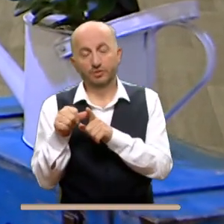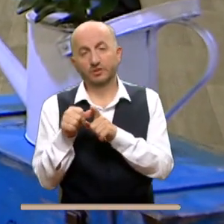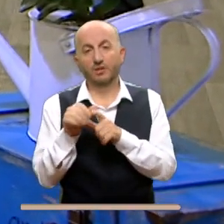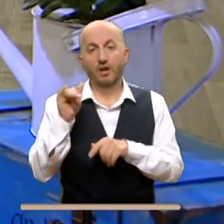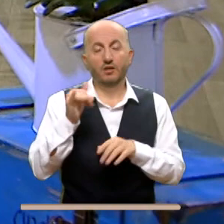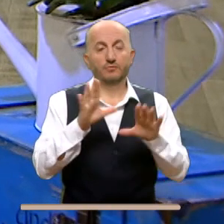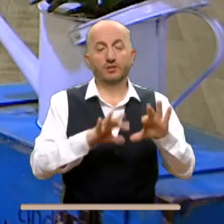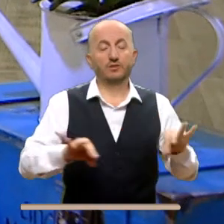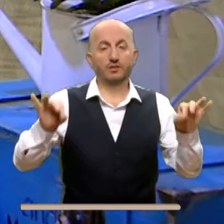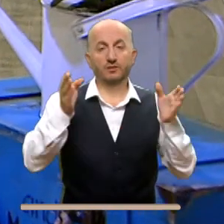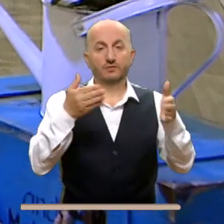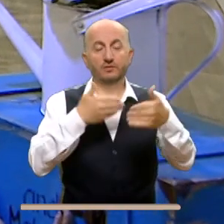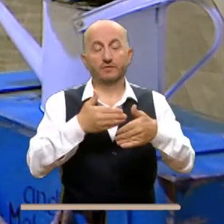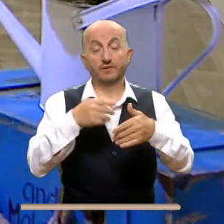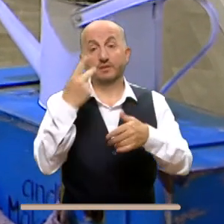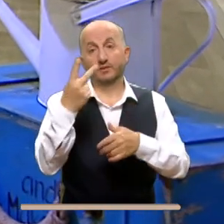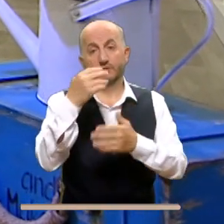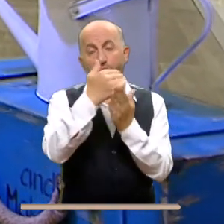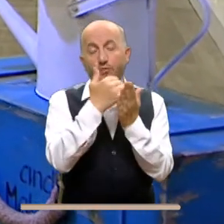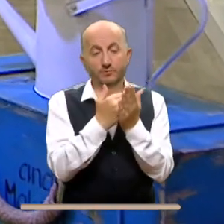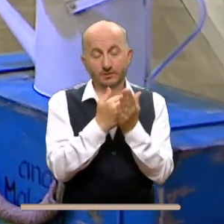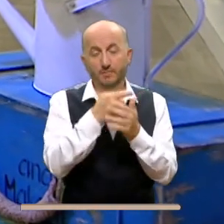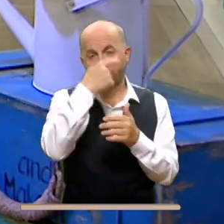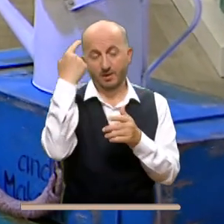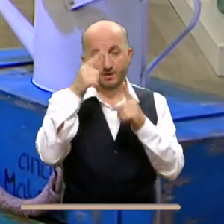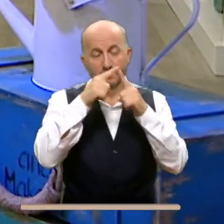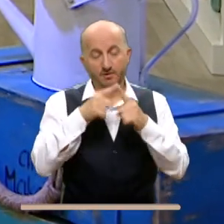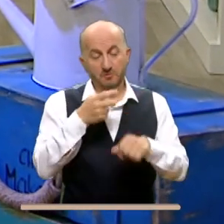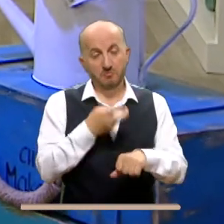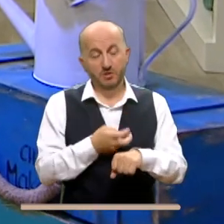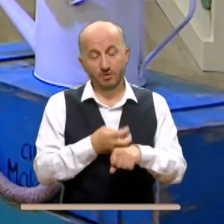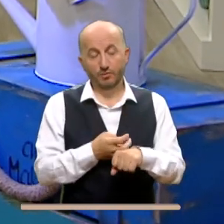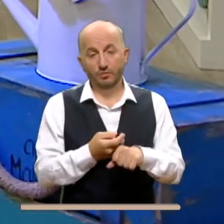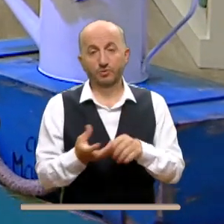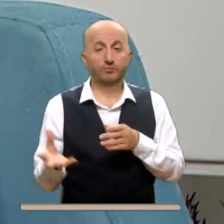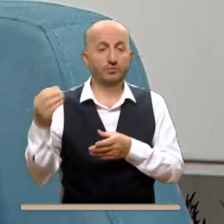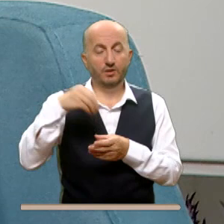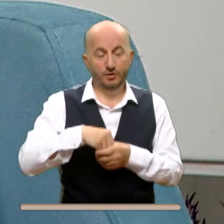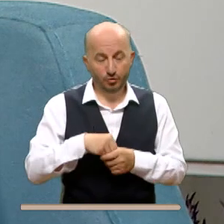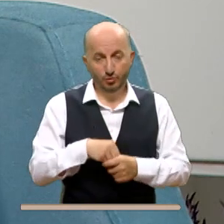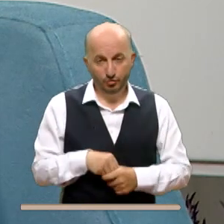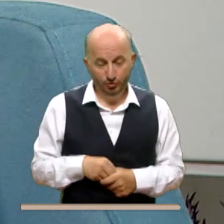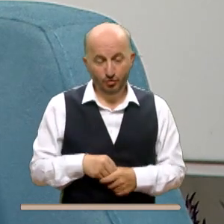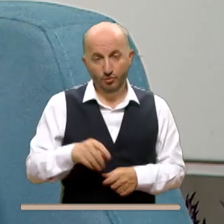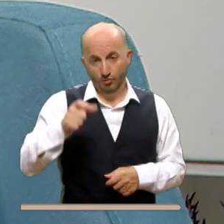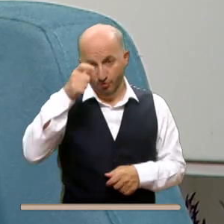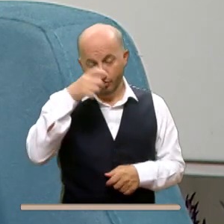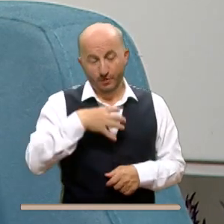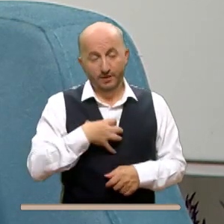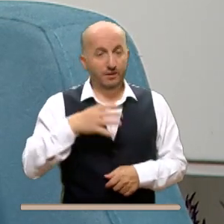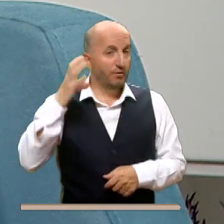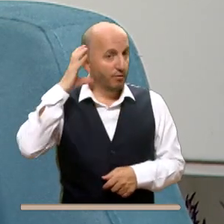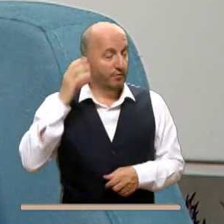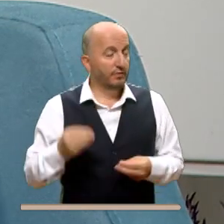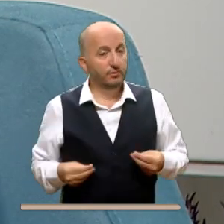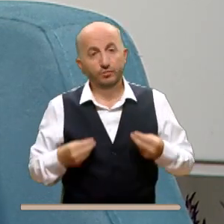hazırlık sınıfı olan diğer iki programımızdan da belli sayıda başarılı öğrenciyi bu öğrencilere katıyoruz. Bir Türkiye Diyanet Vakfı'nın